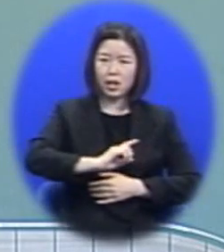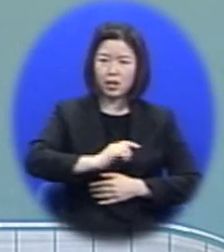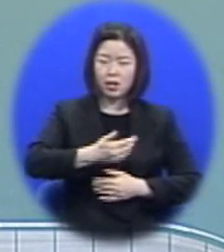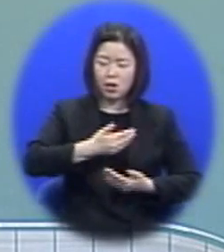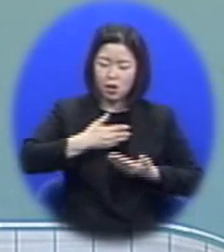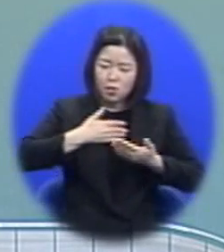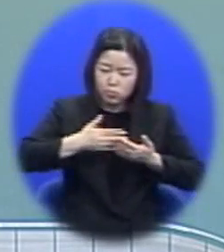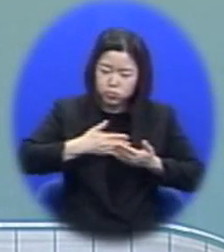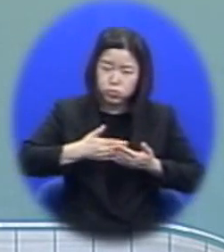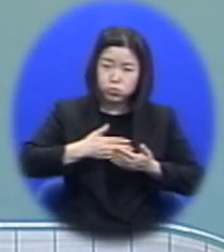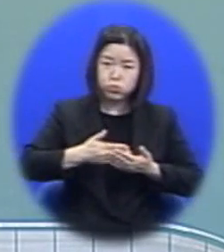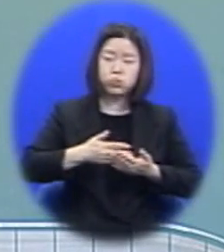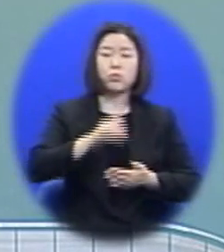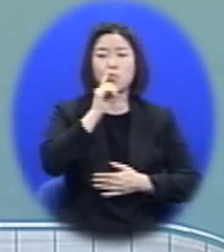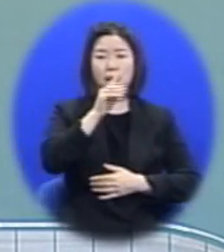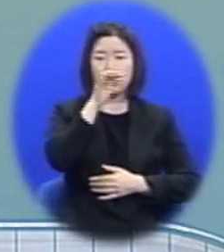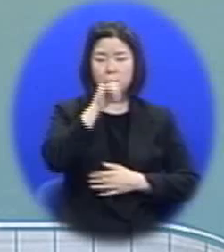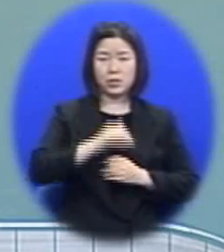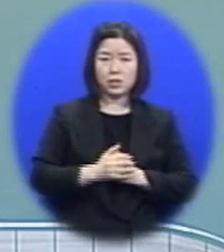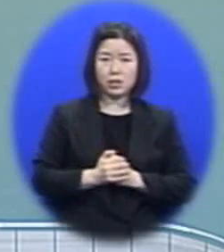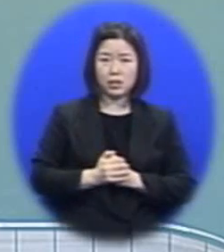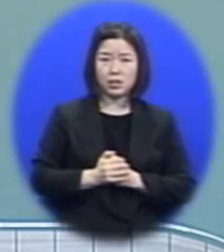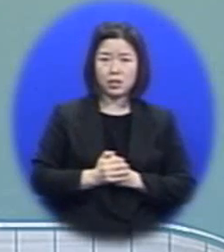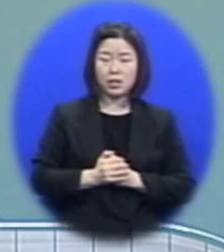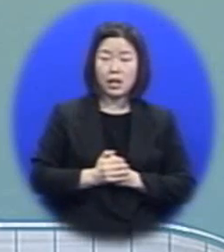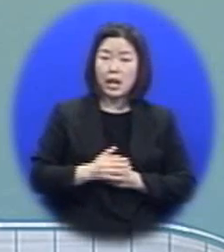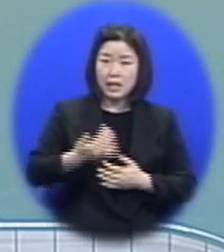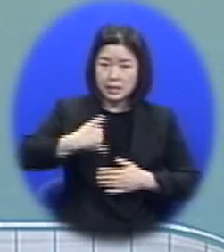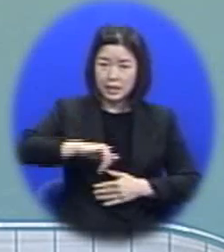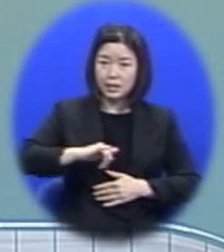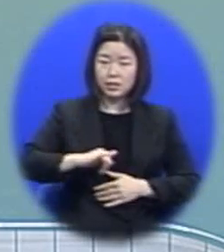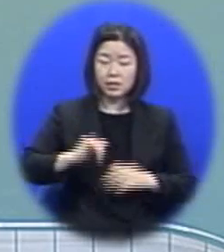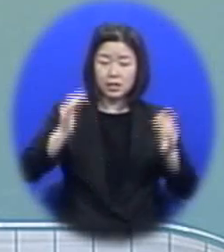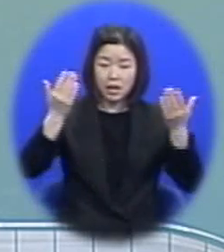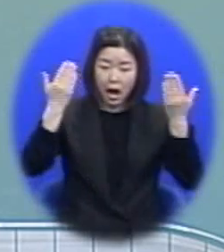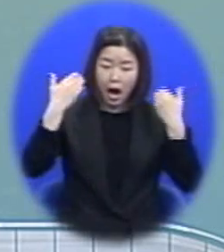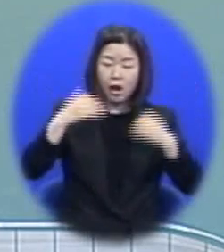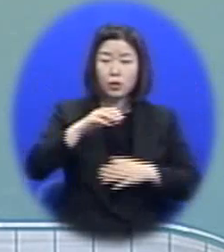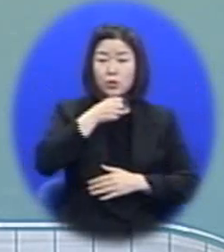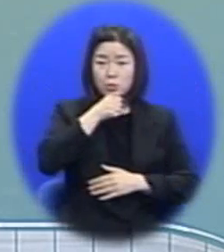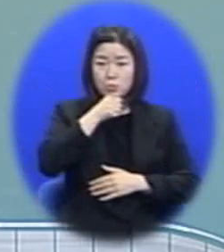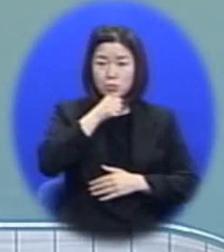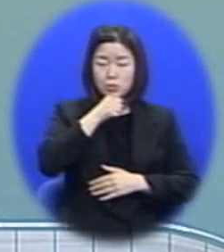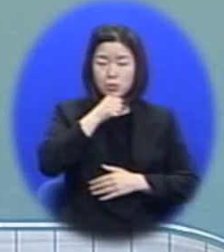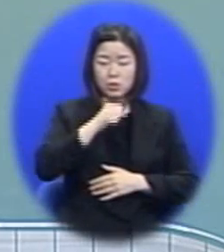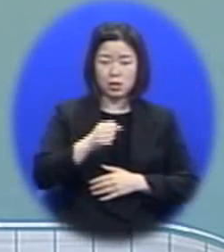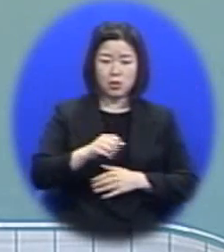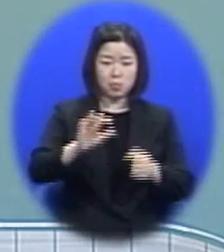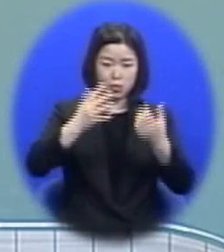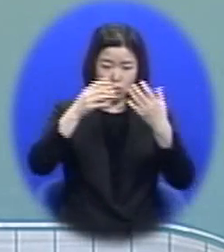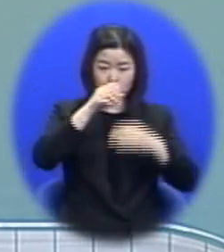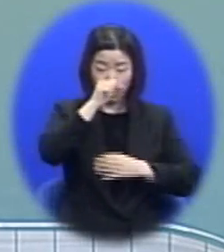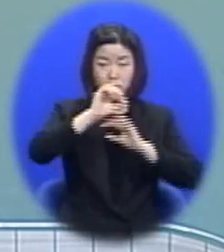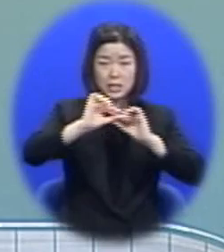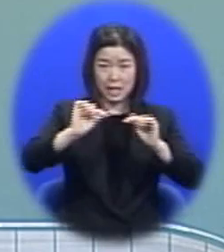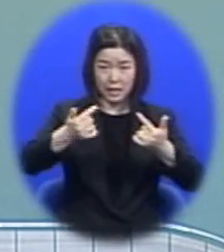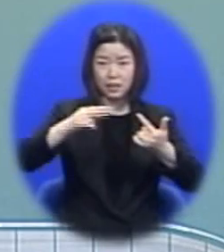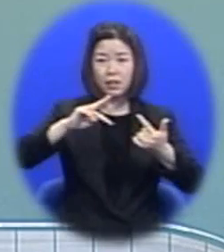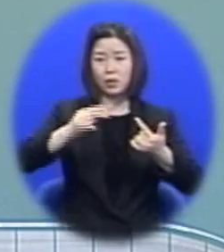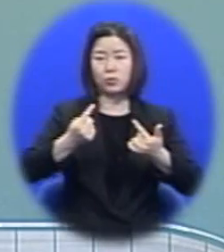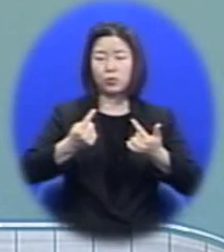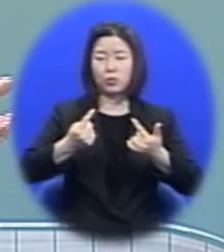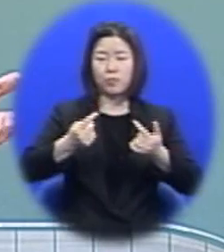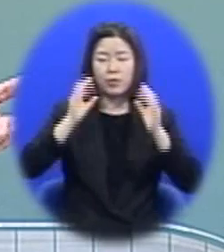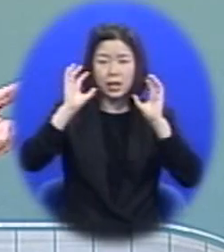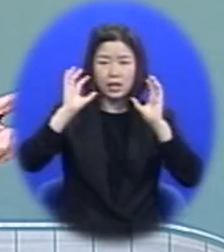말이에 정말 무서운 말이에요 여러분 자녀들이 학교 성적이 별로 안 제대로 안 나왔다 그래서 어 자녀들이